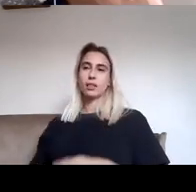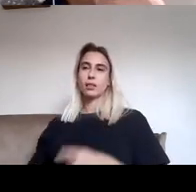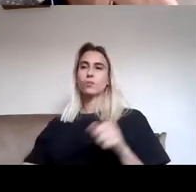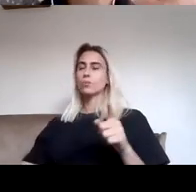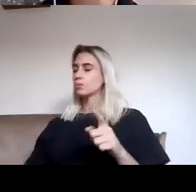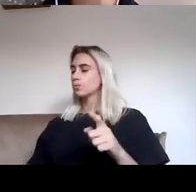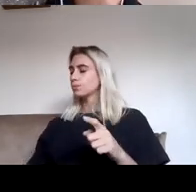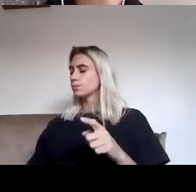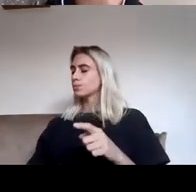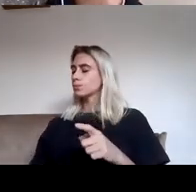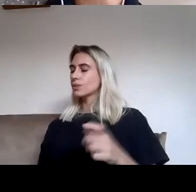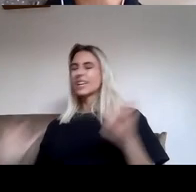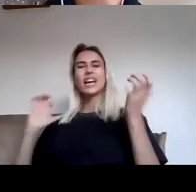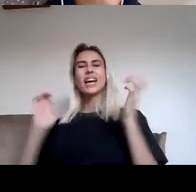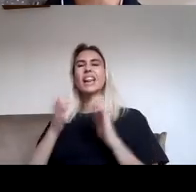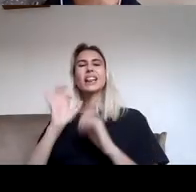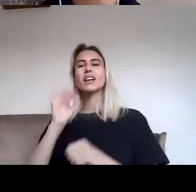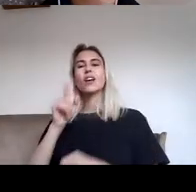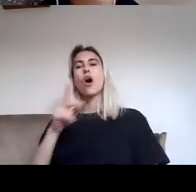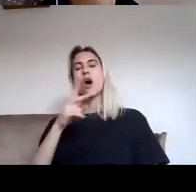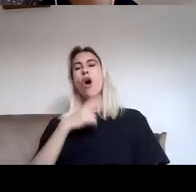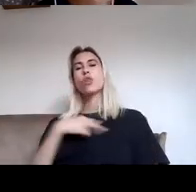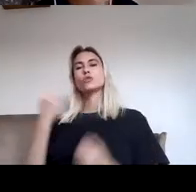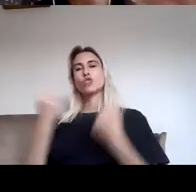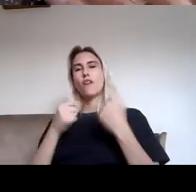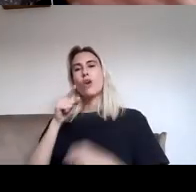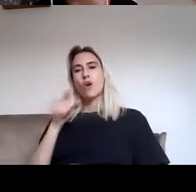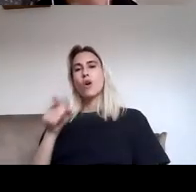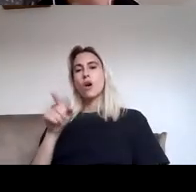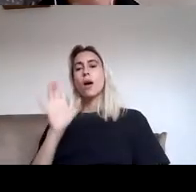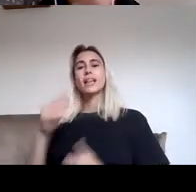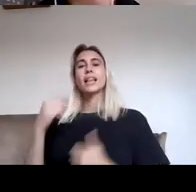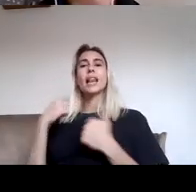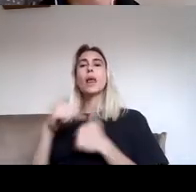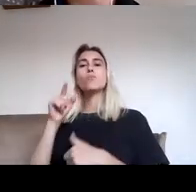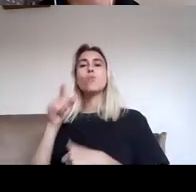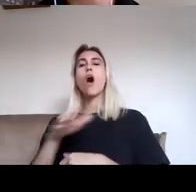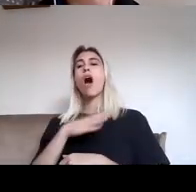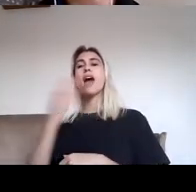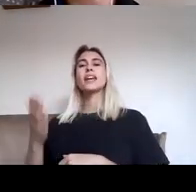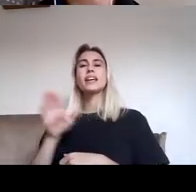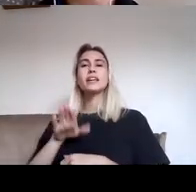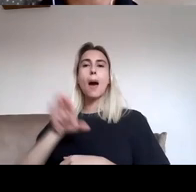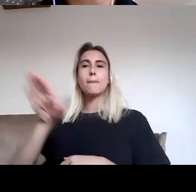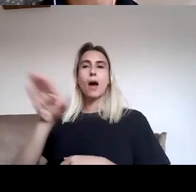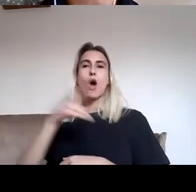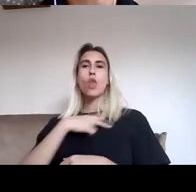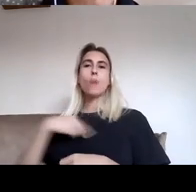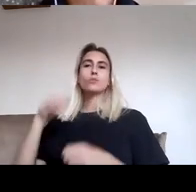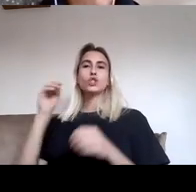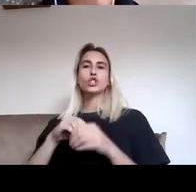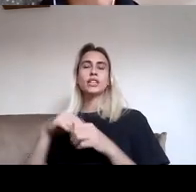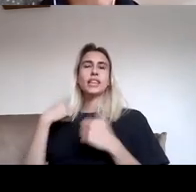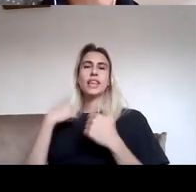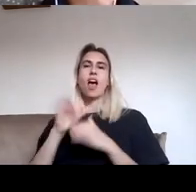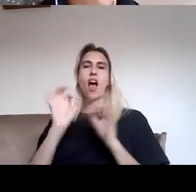şoför ama maalesef oradaki handikaplardan da biraz önce bahsettik. Yine burada ayrı bir rampa sistemi otobüsler için yine aynı şekilde.